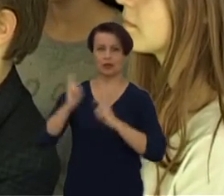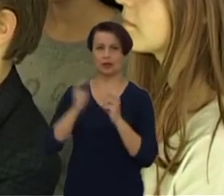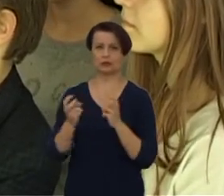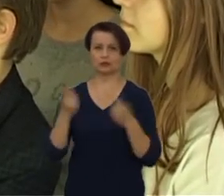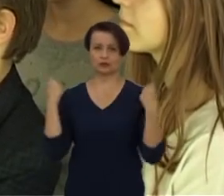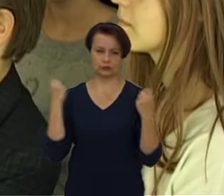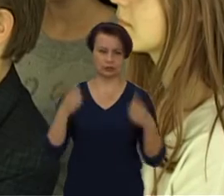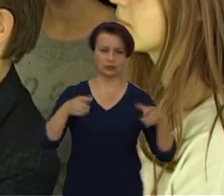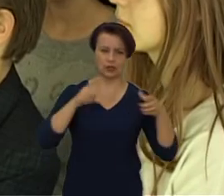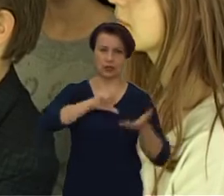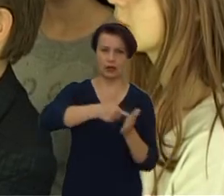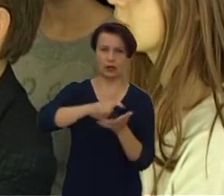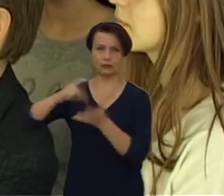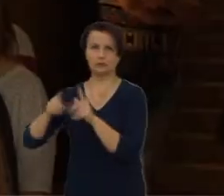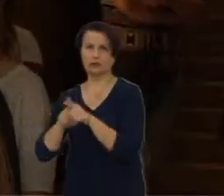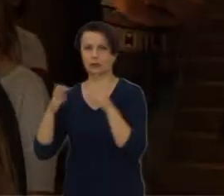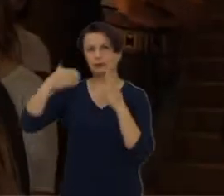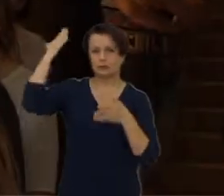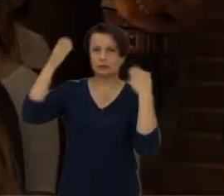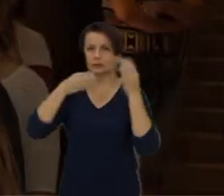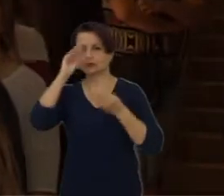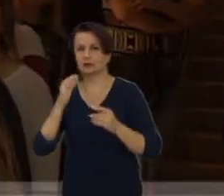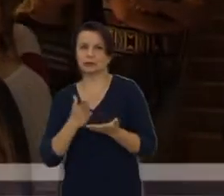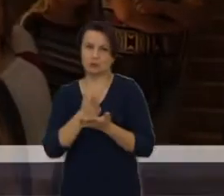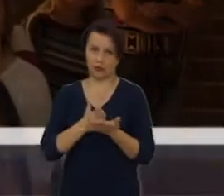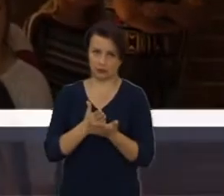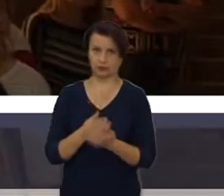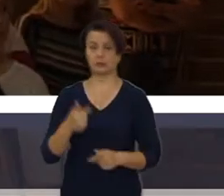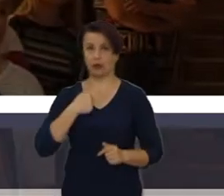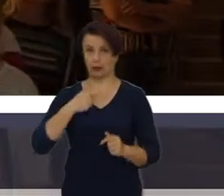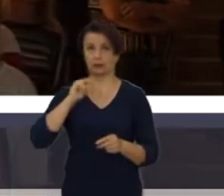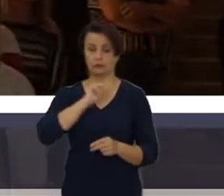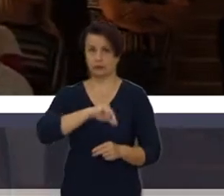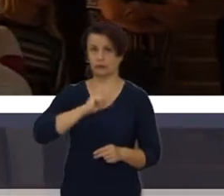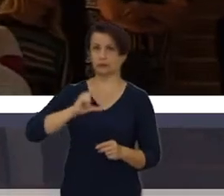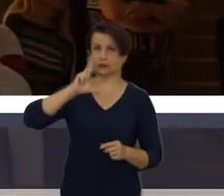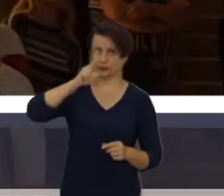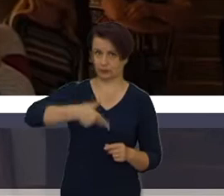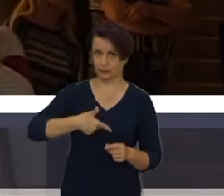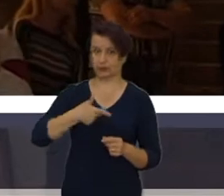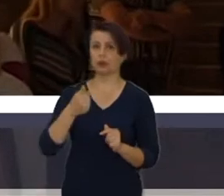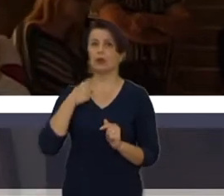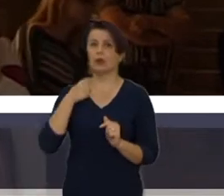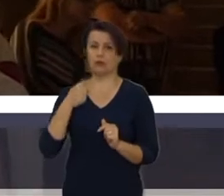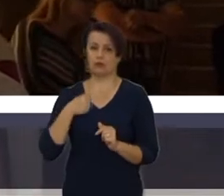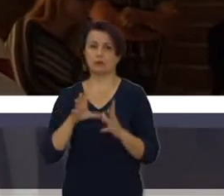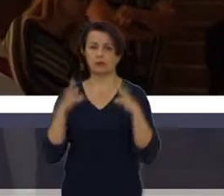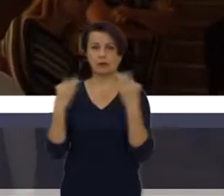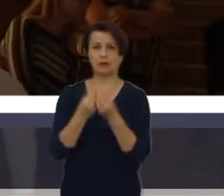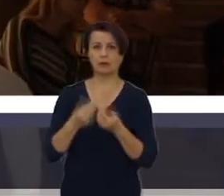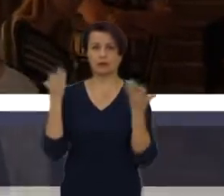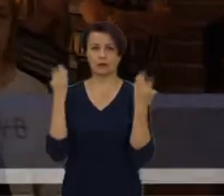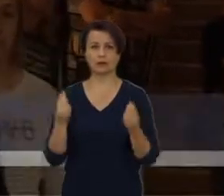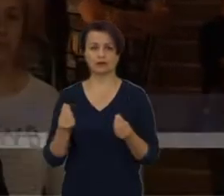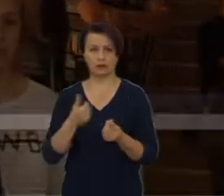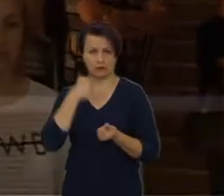daug kitų įdomių pramogų ir linksmybių. Dirbu beveik 3 metus ir šeimos diena, aš manau, yra labai gera idėja. Vaikai iš tikrųjų